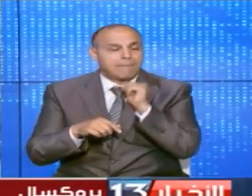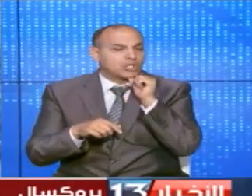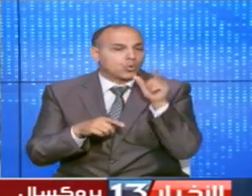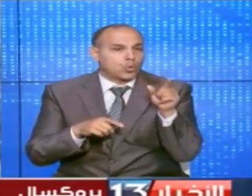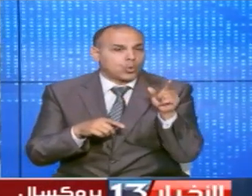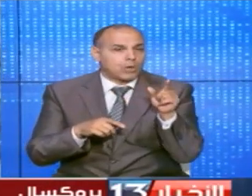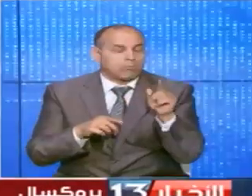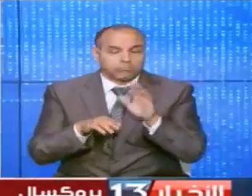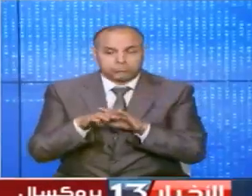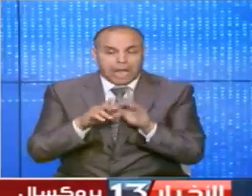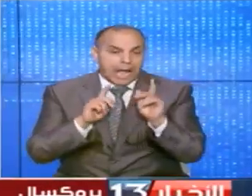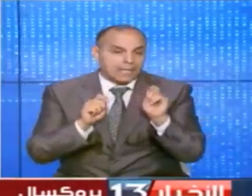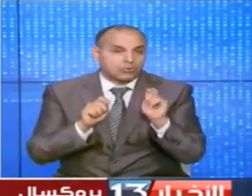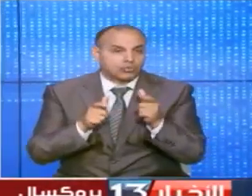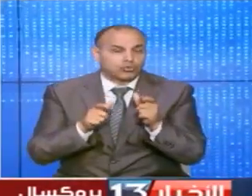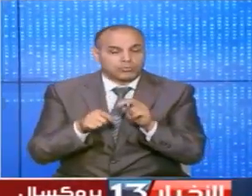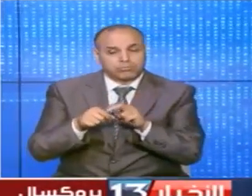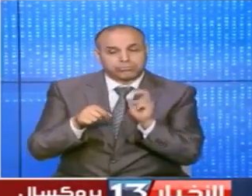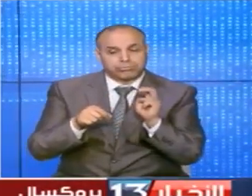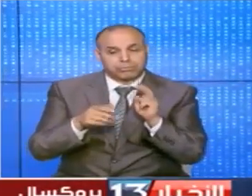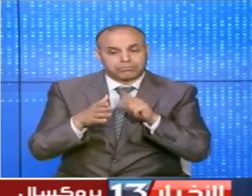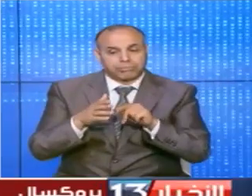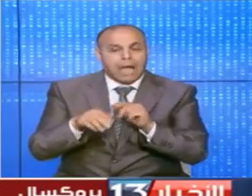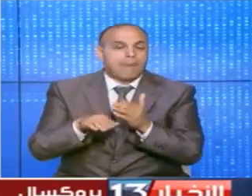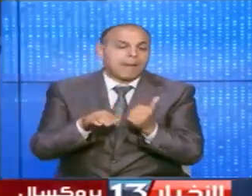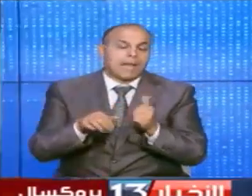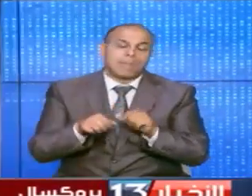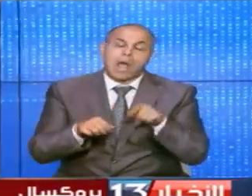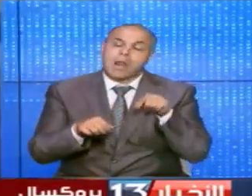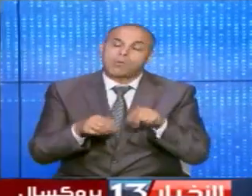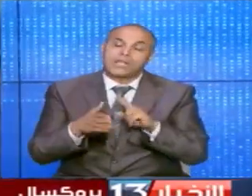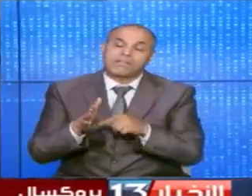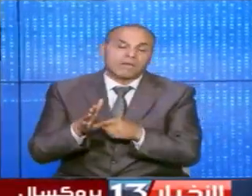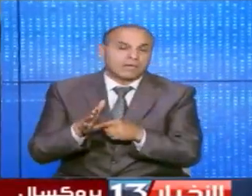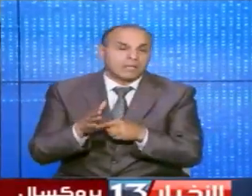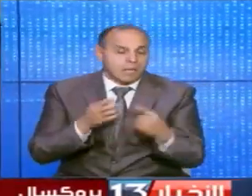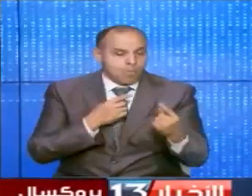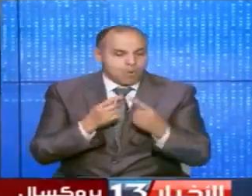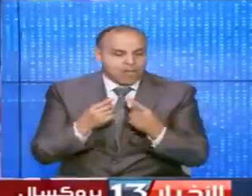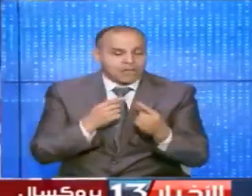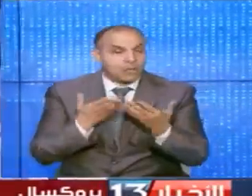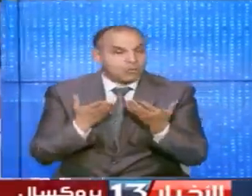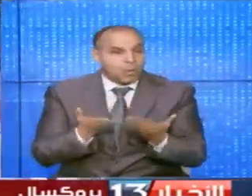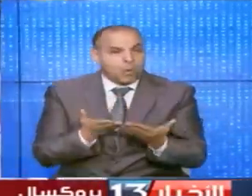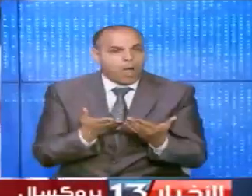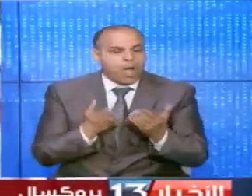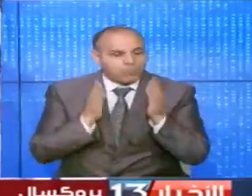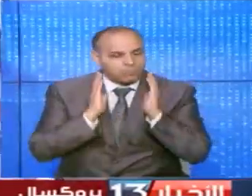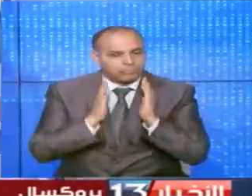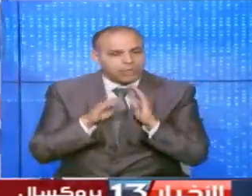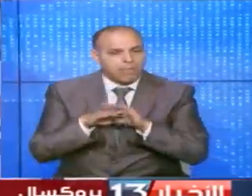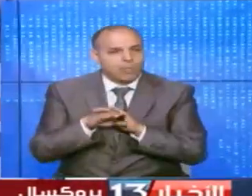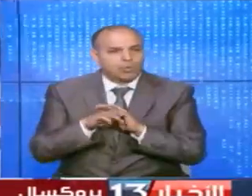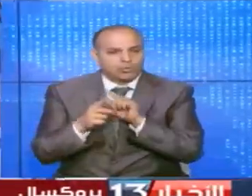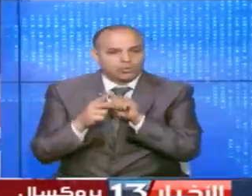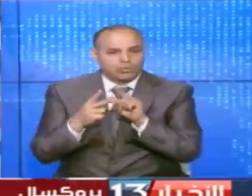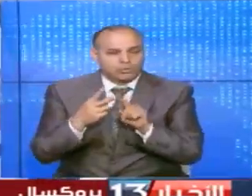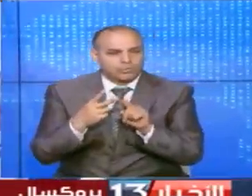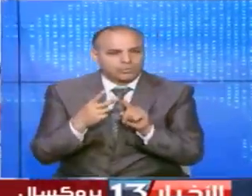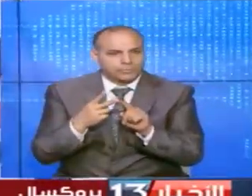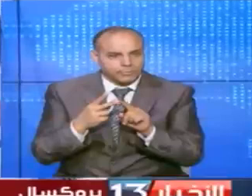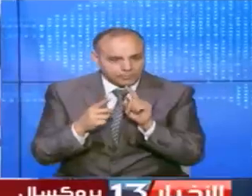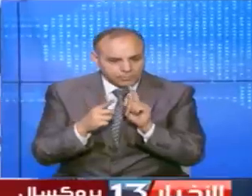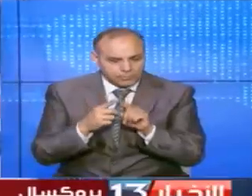بالحذر بشان فرص الخروج باتفاق قبل القمه المحادثات الجاريه تتركز حول مسالتين خلافيه تين